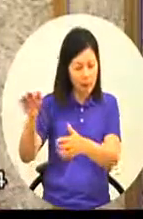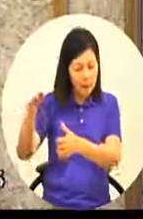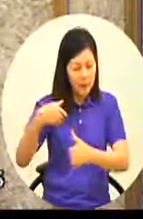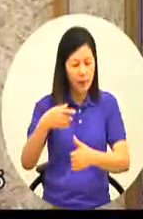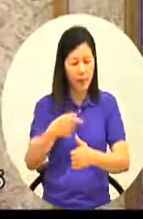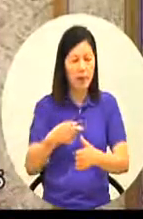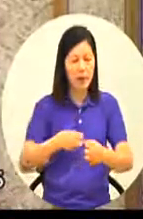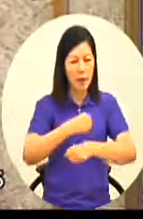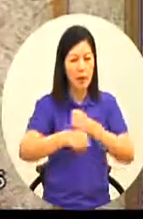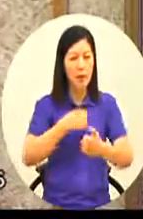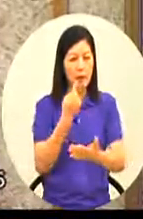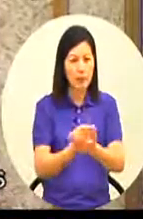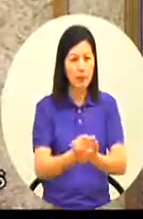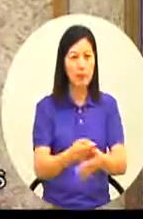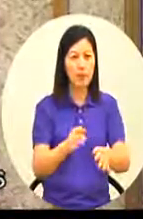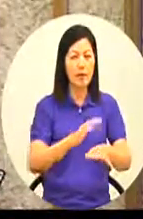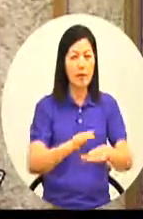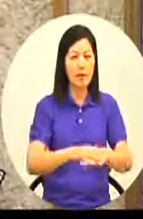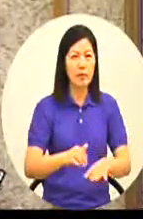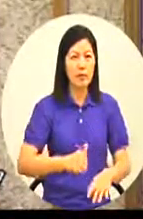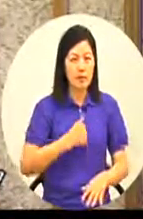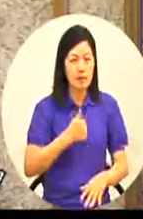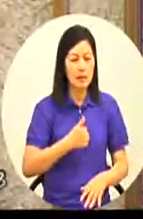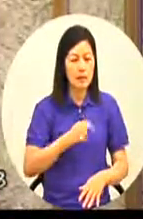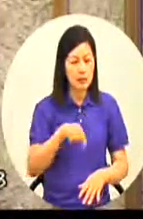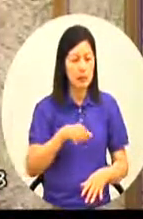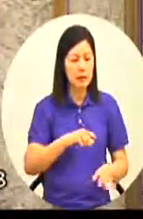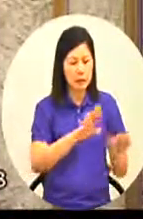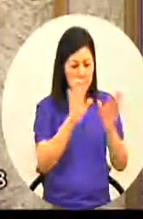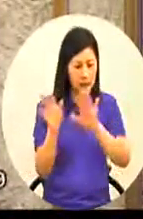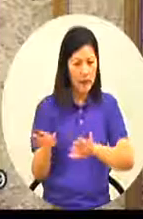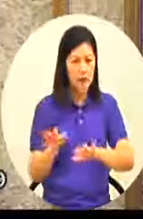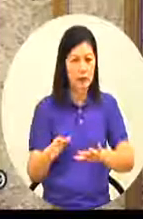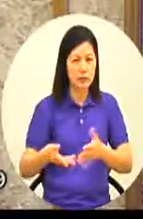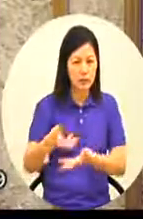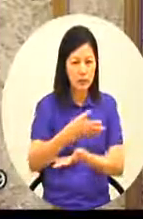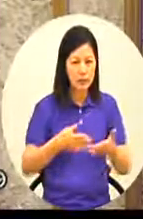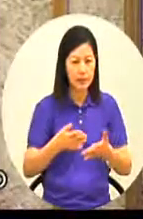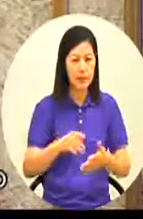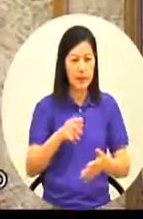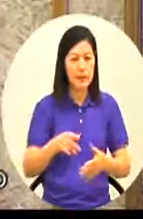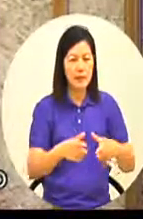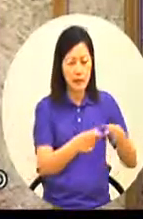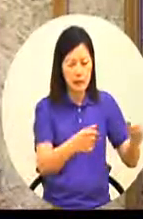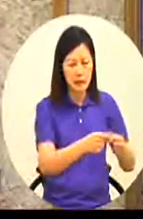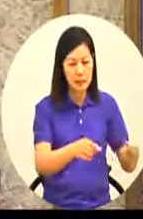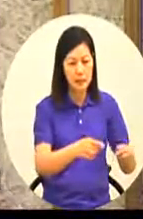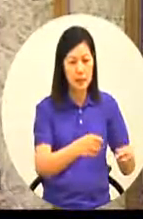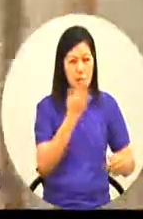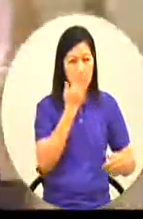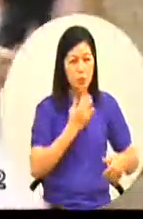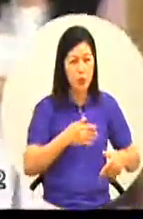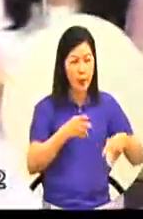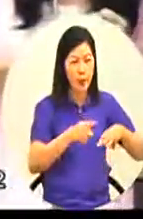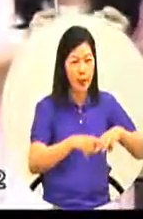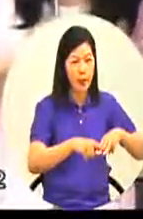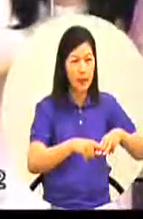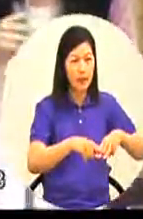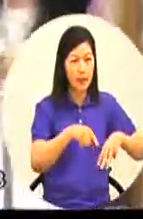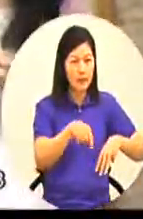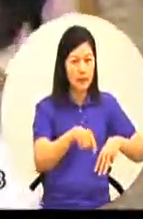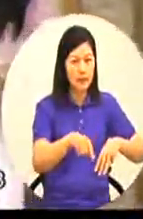我在想这个其实是那比较实质的交流，例如说我们的釜山熊本，因为我们有实质直航的班机，那我们就会促进